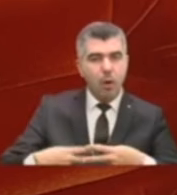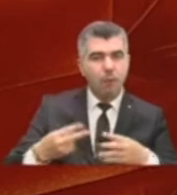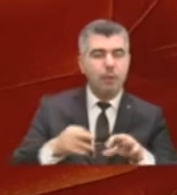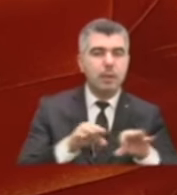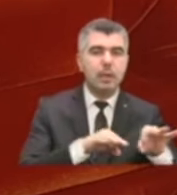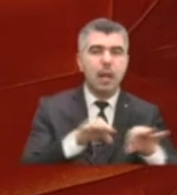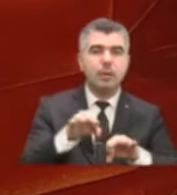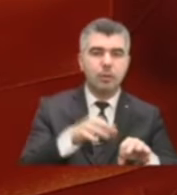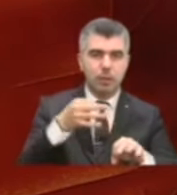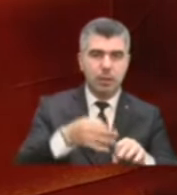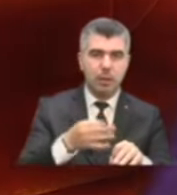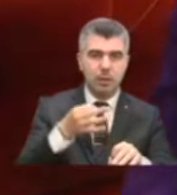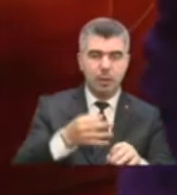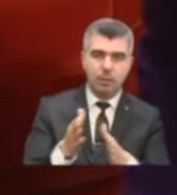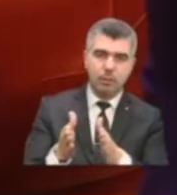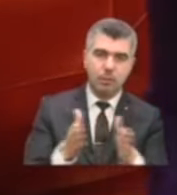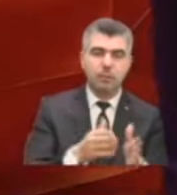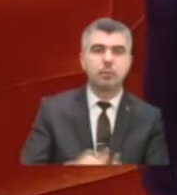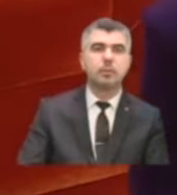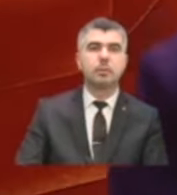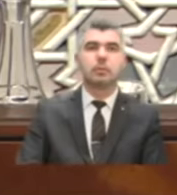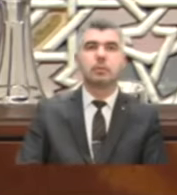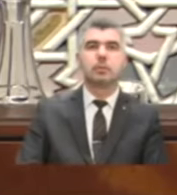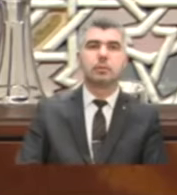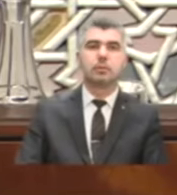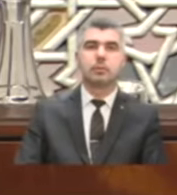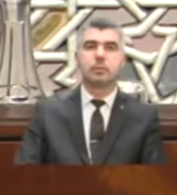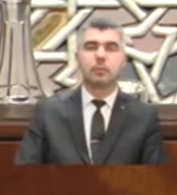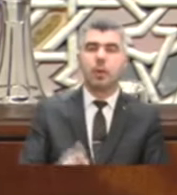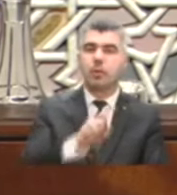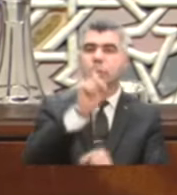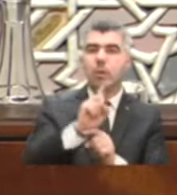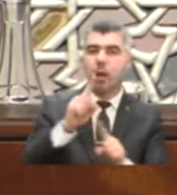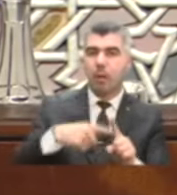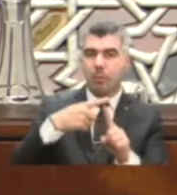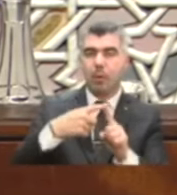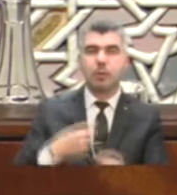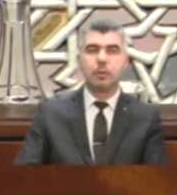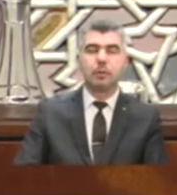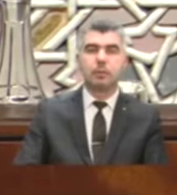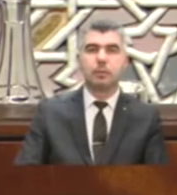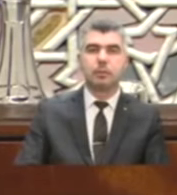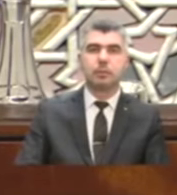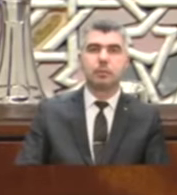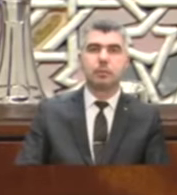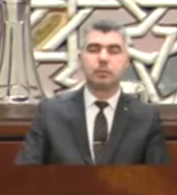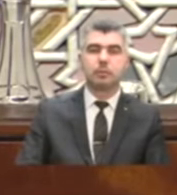الاستراتيجية ديال جسر. وشكرا. شكرا السيدة الوزيرة. تعقيب السيدة النائبة زينب سيمو، تفضلي.